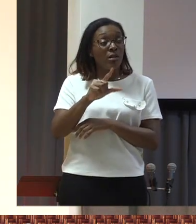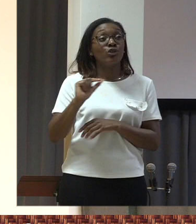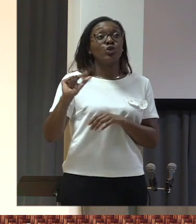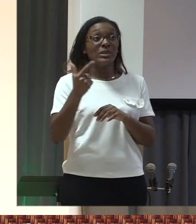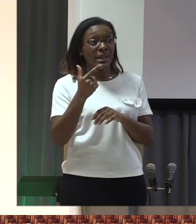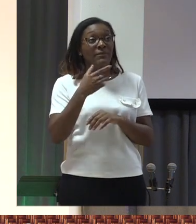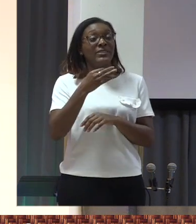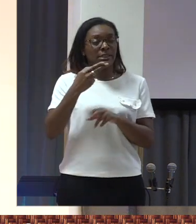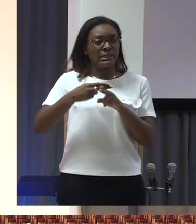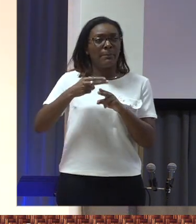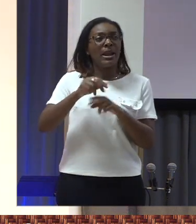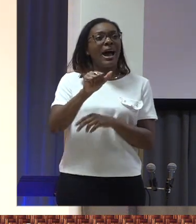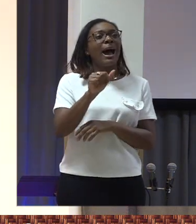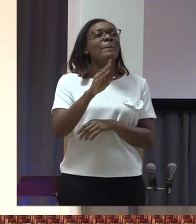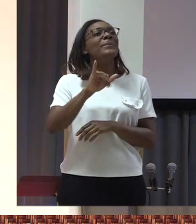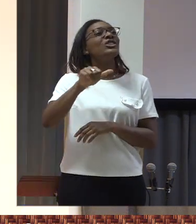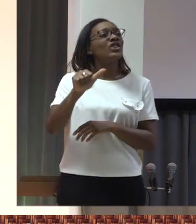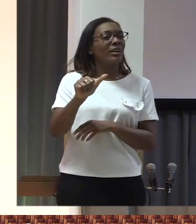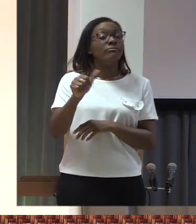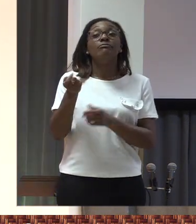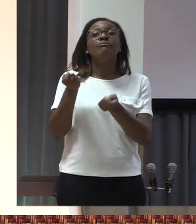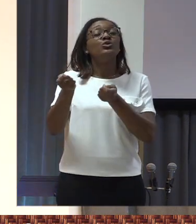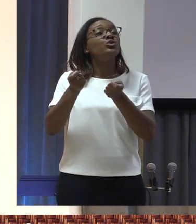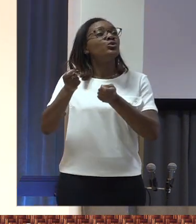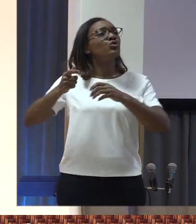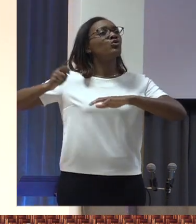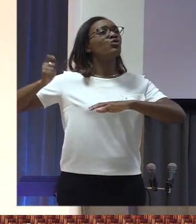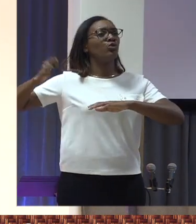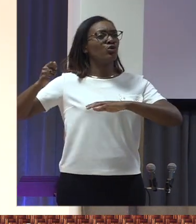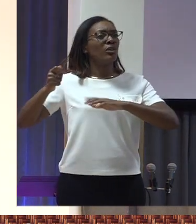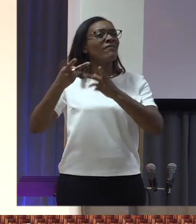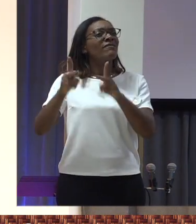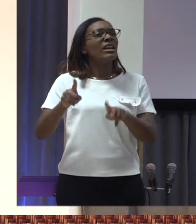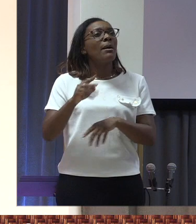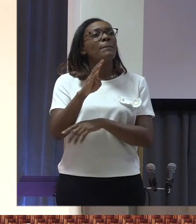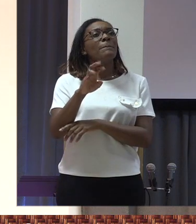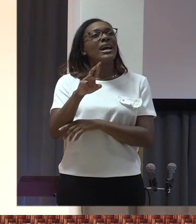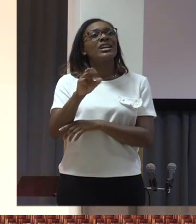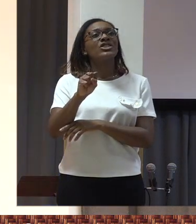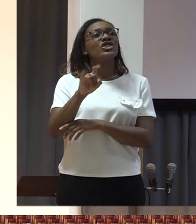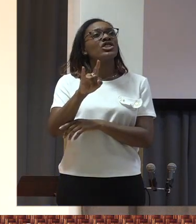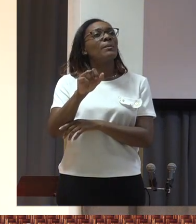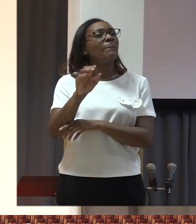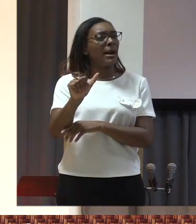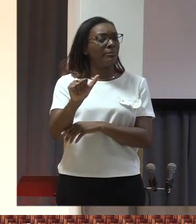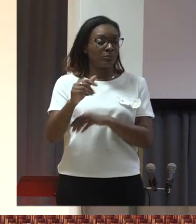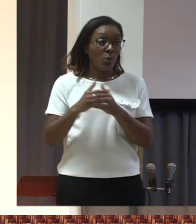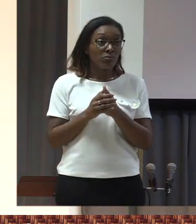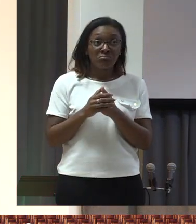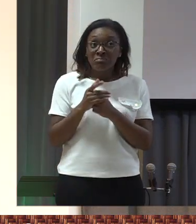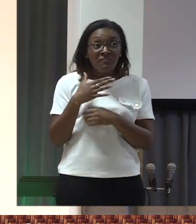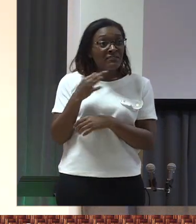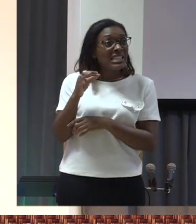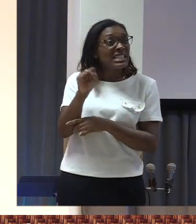était juge à Beersheba. Les fils de Samuel ne marchèrent point sur ses traces. Ils se